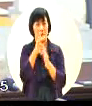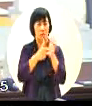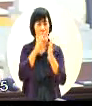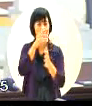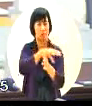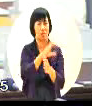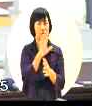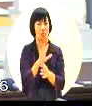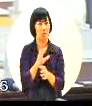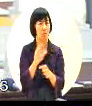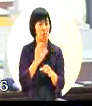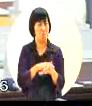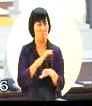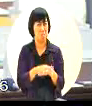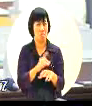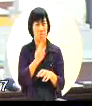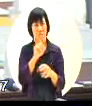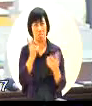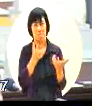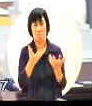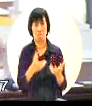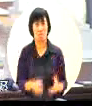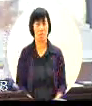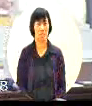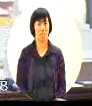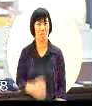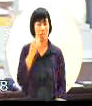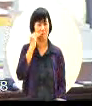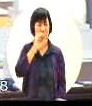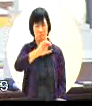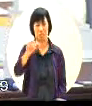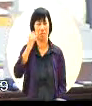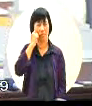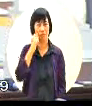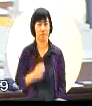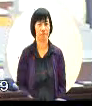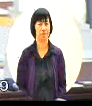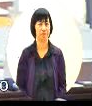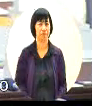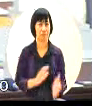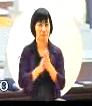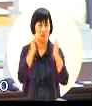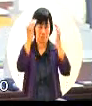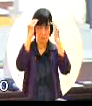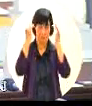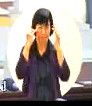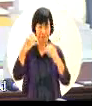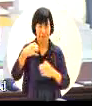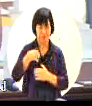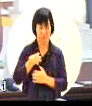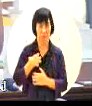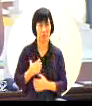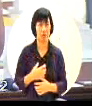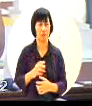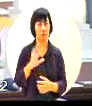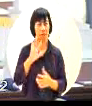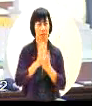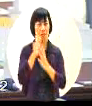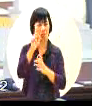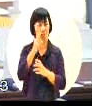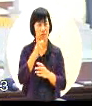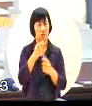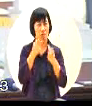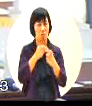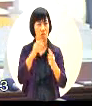办公吼，停车也足歹停。所以，咱主管吼，当然你遐嘛有一个公